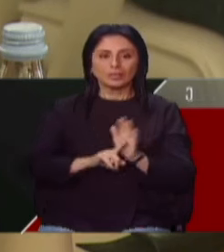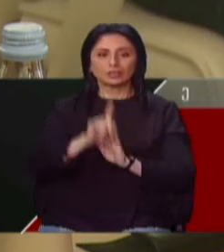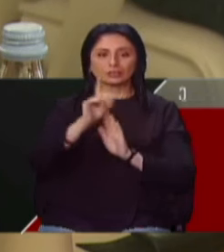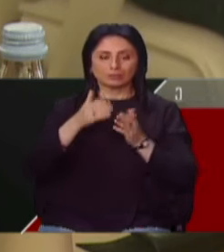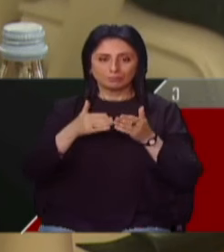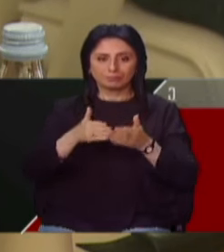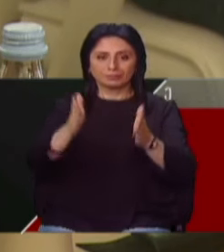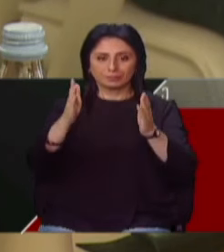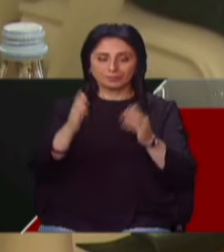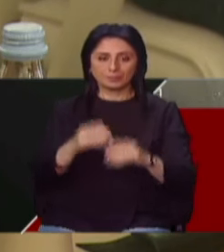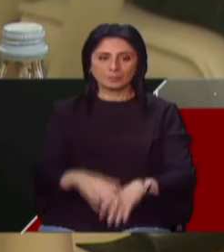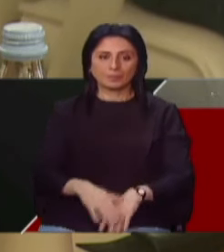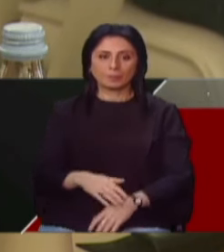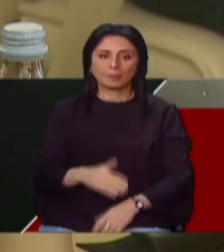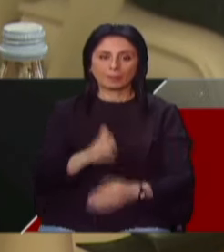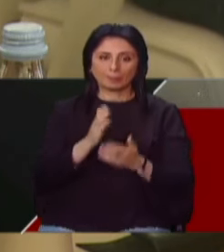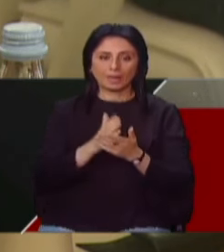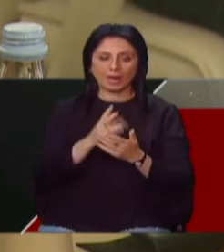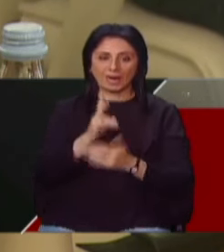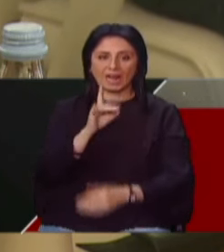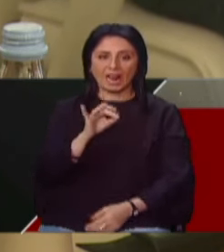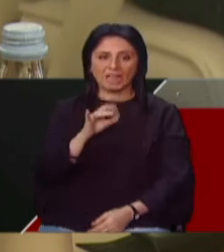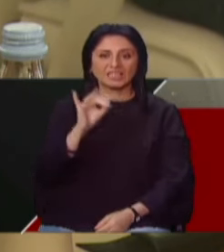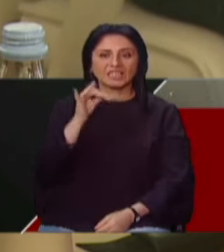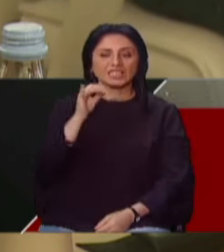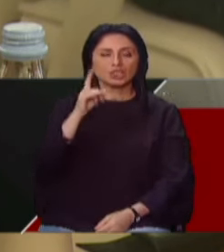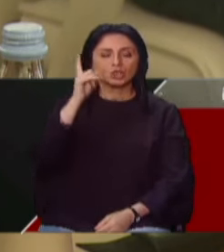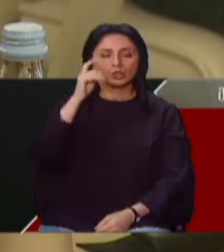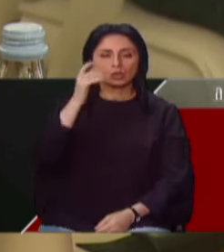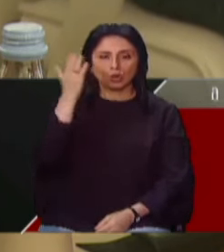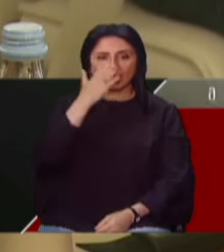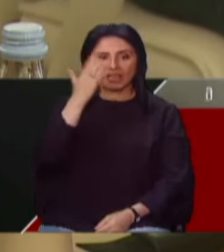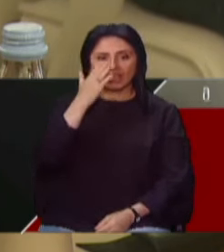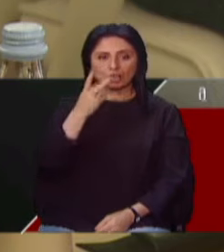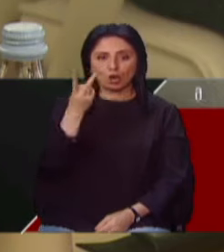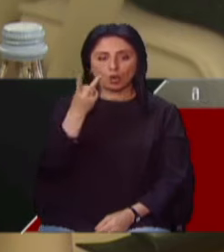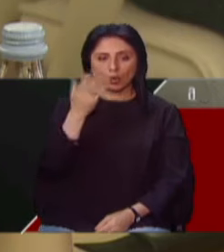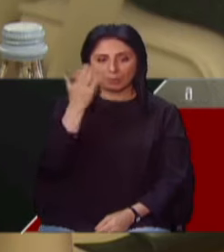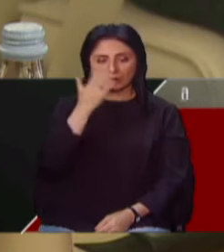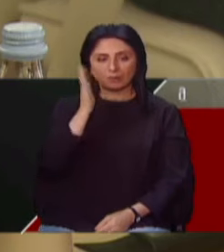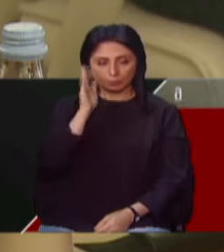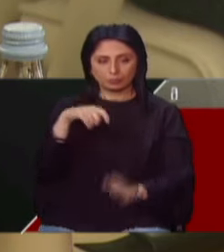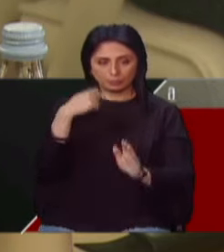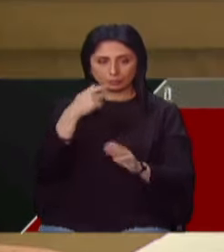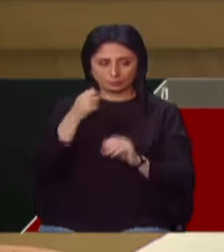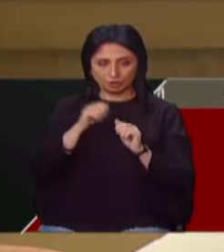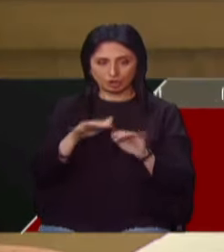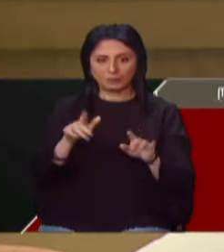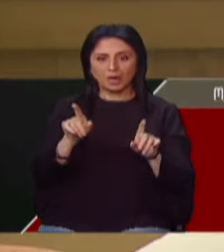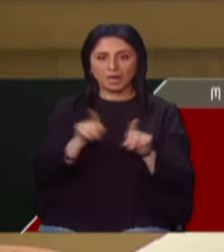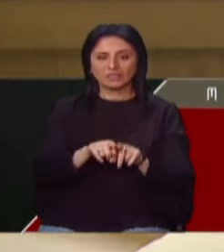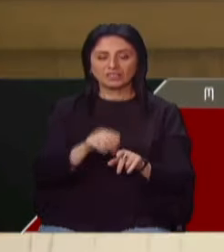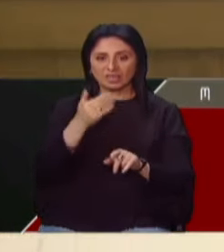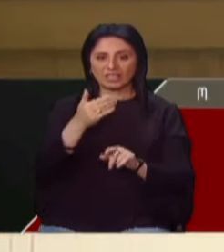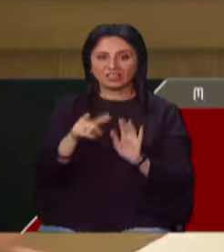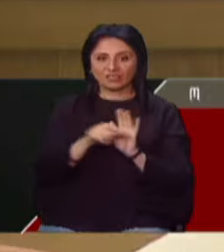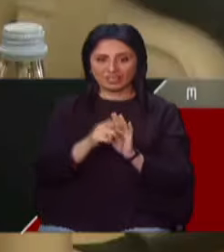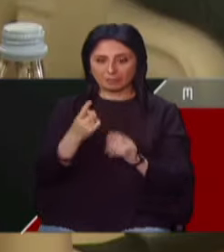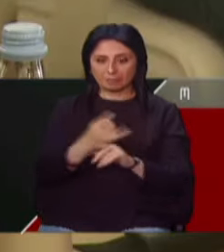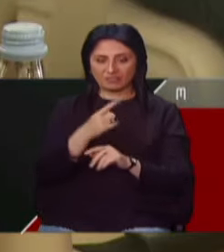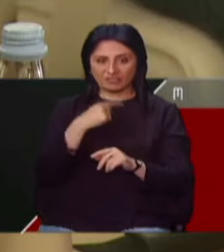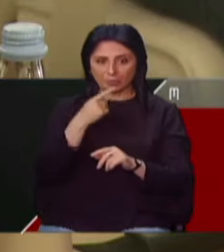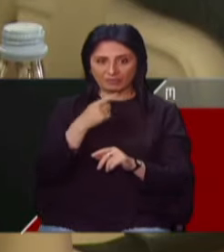და არის კლასიკაზე და ისტორიულ ფილმებზე აღებული და ორი ფილმია ახლა ამცოში ჩაშვებული. ასევე თქვენთან ახლა